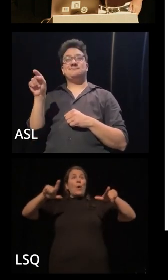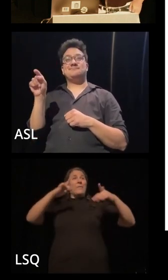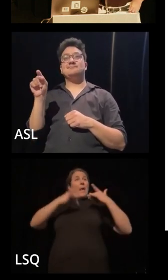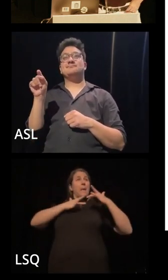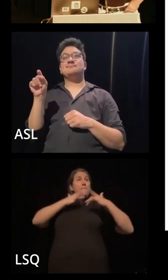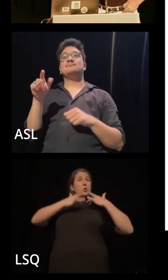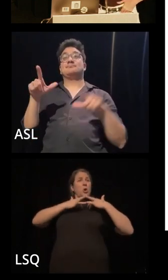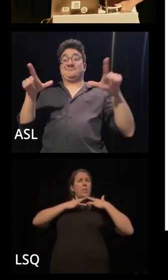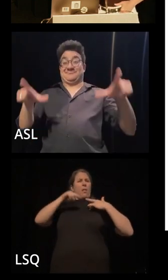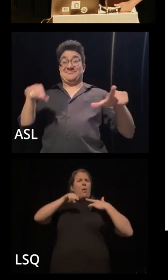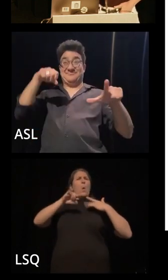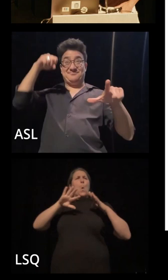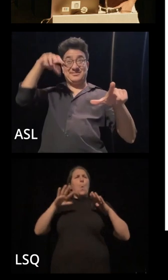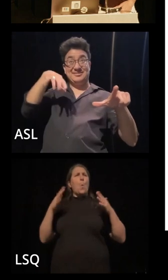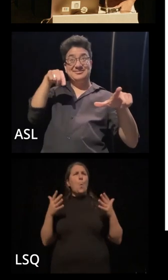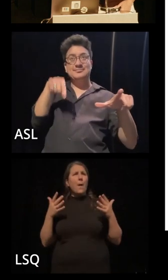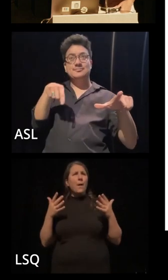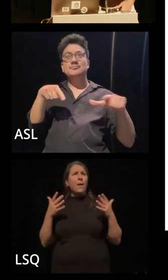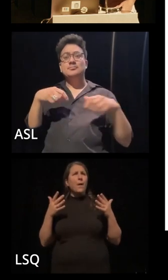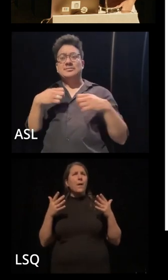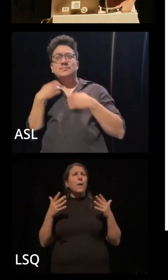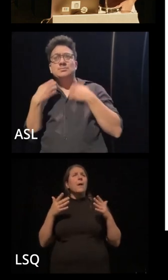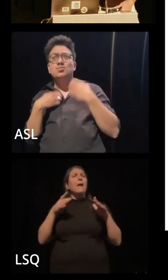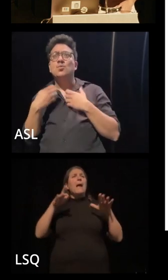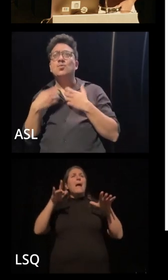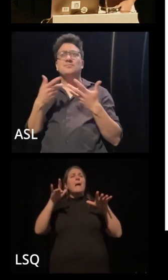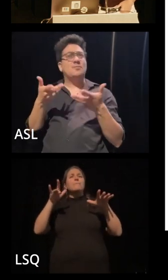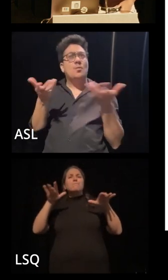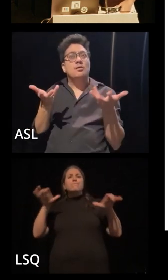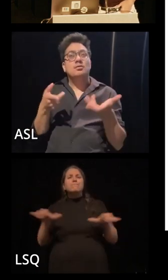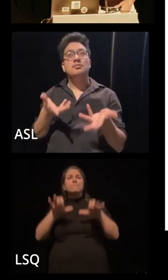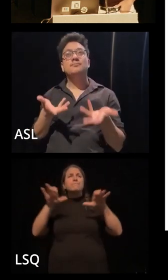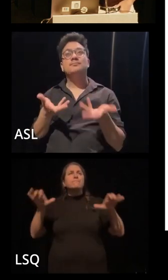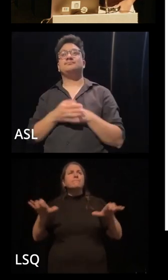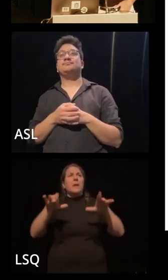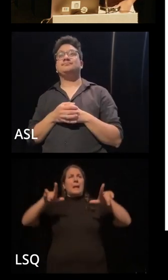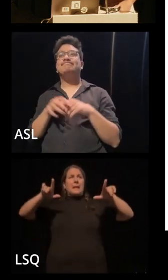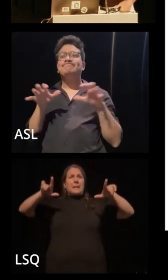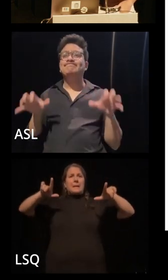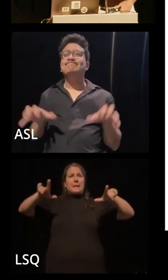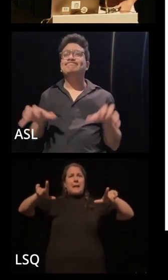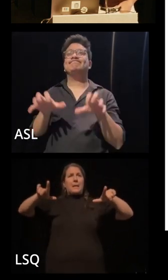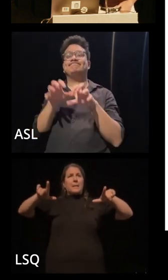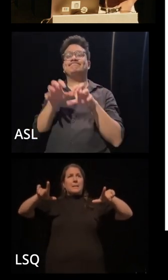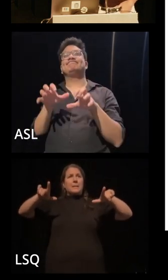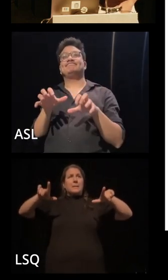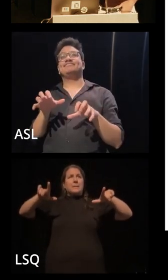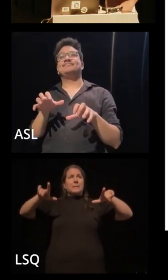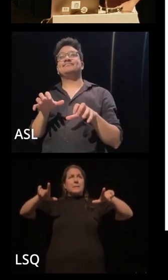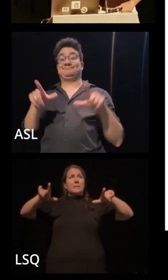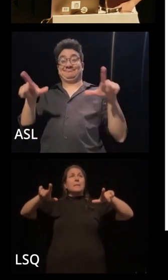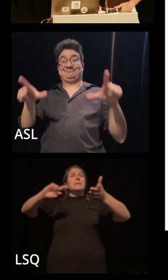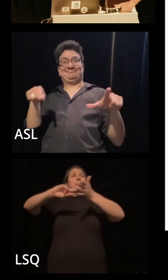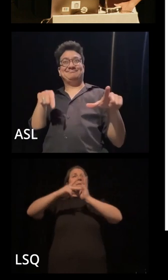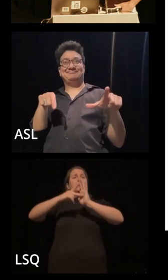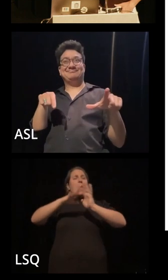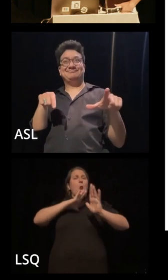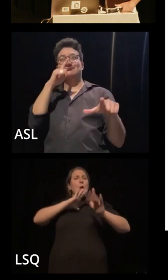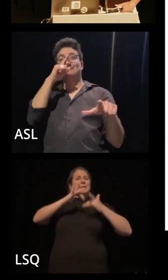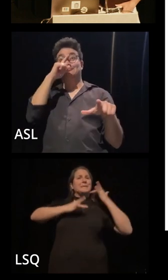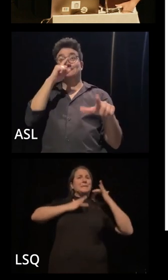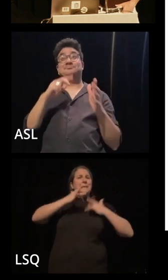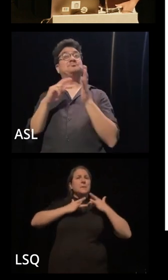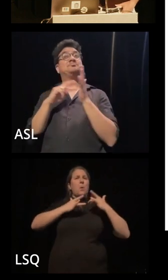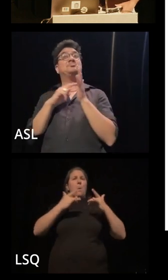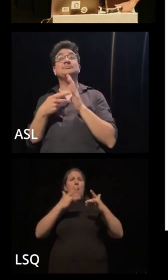s'est définie comme l'acte de créer une carte mentale à partir des sensations et